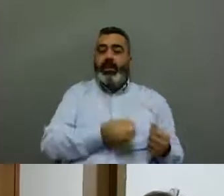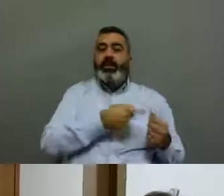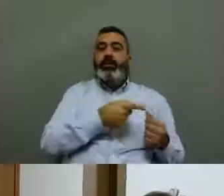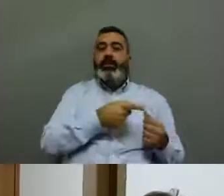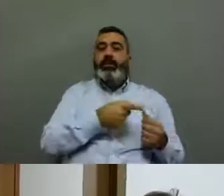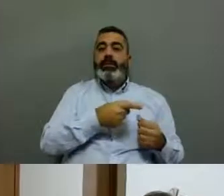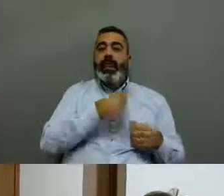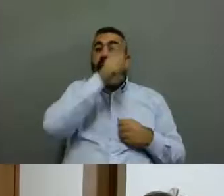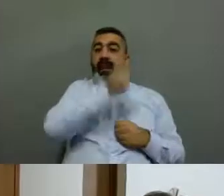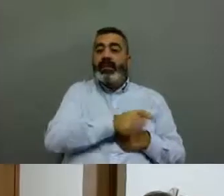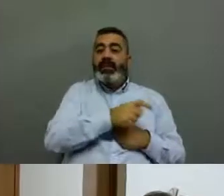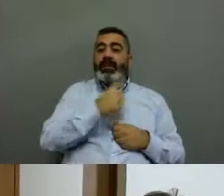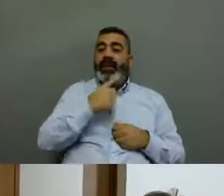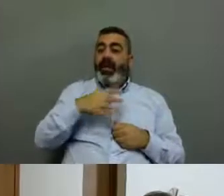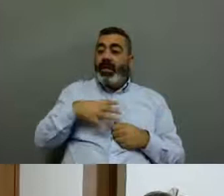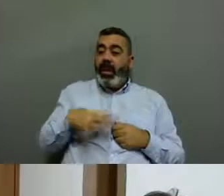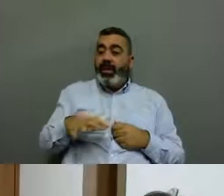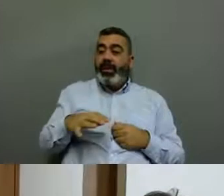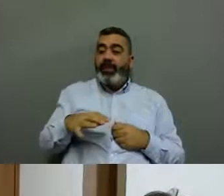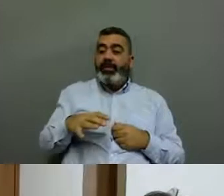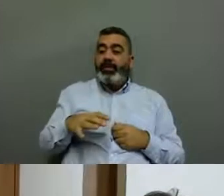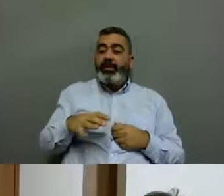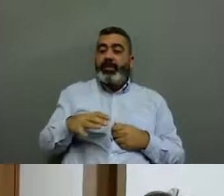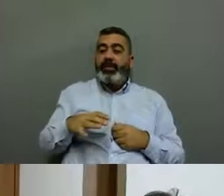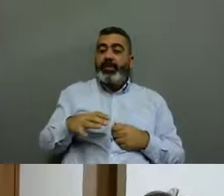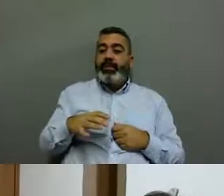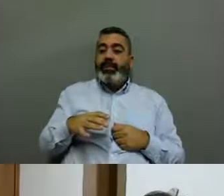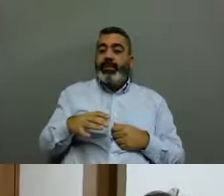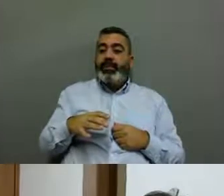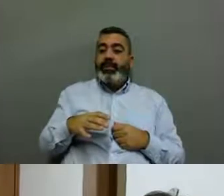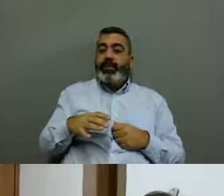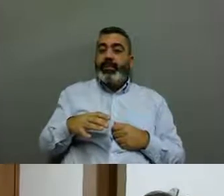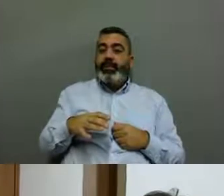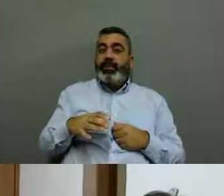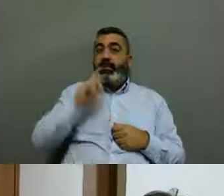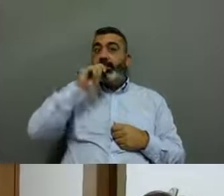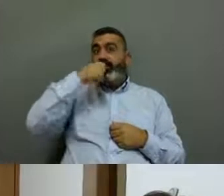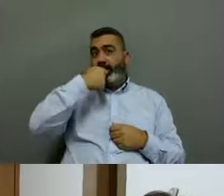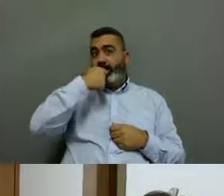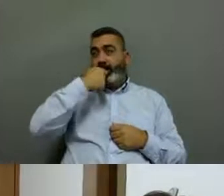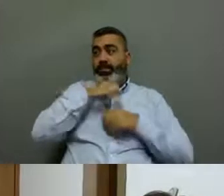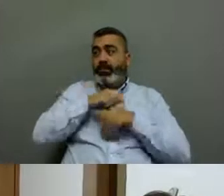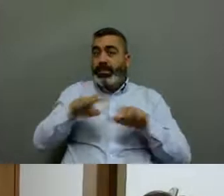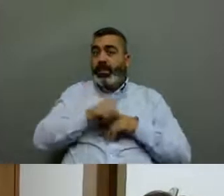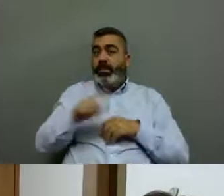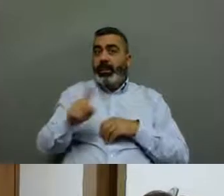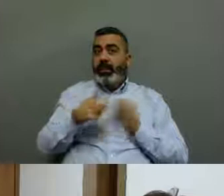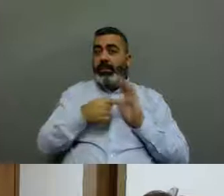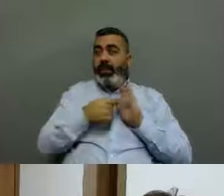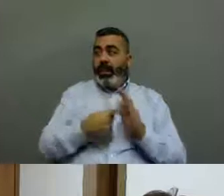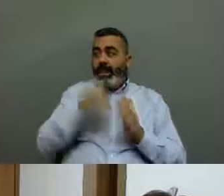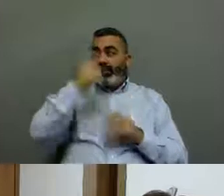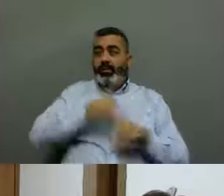από πλευράς τους ήθελαν να διατηρήσω σίγουρα ένα απόρριτο. Δεν αισθανόταν πως θα μπορούσαν